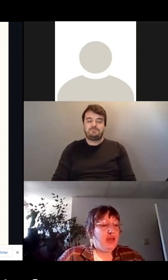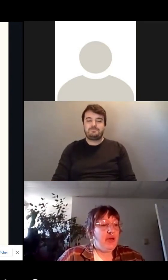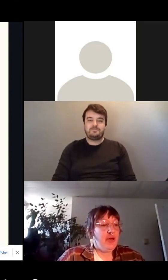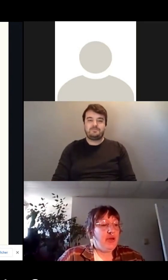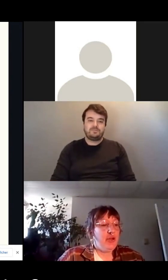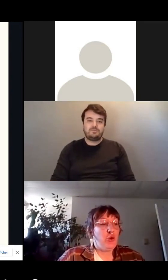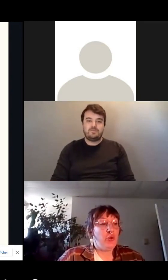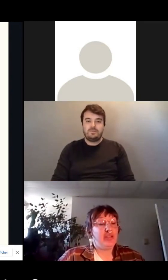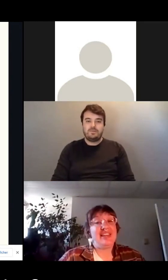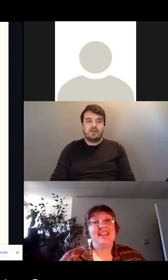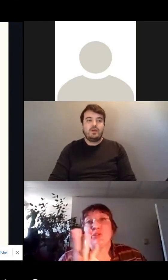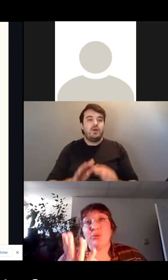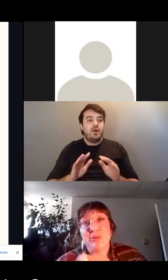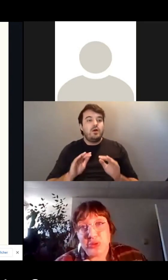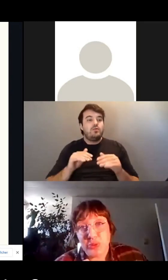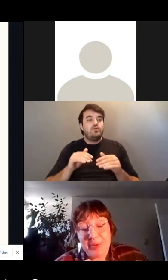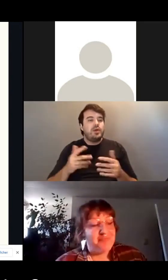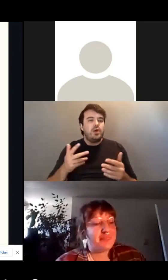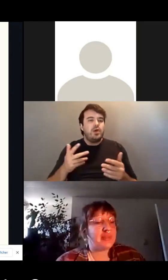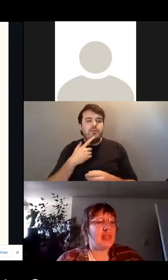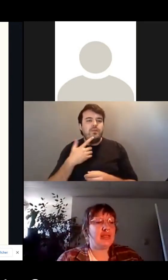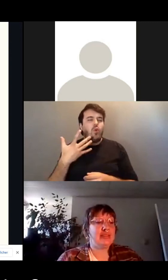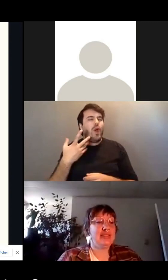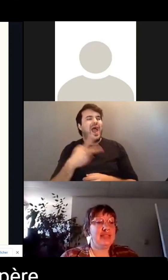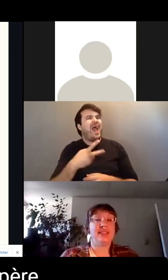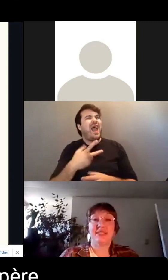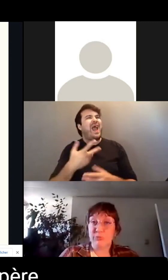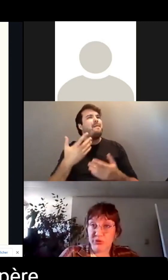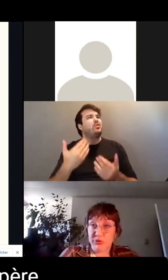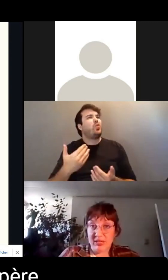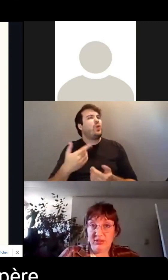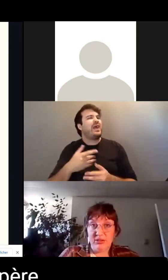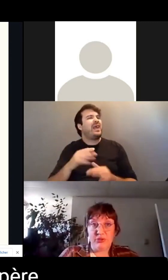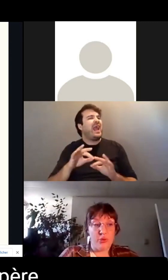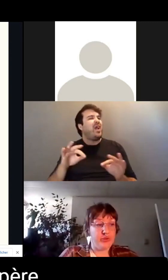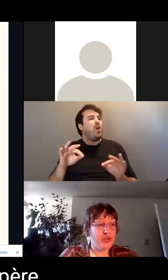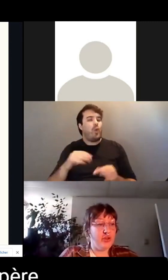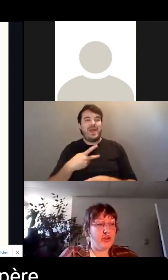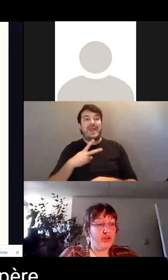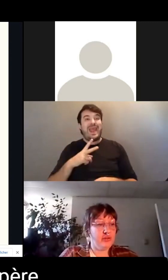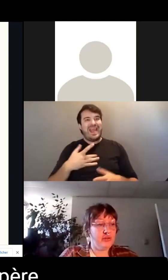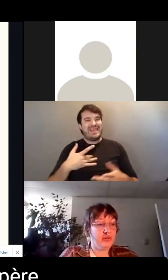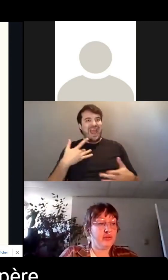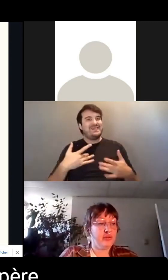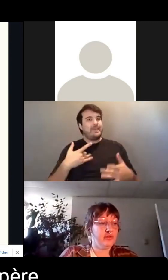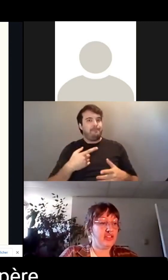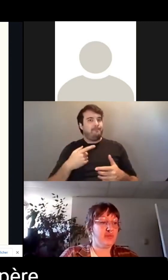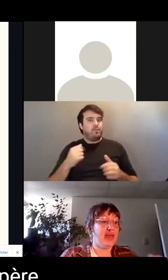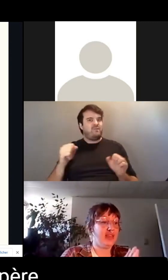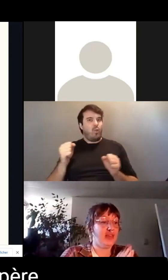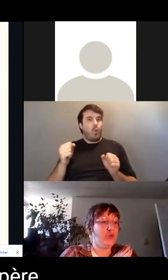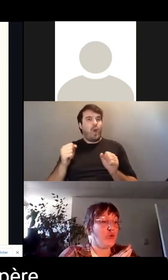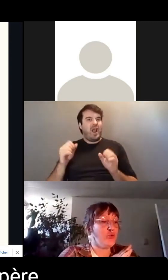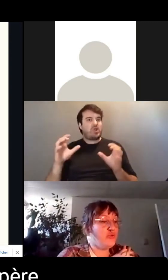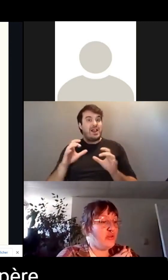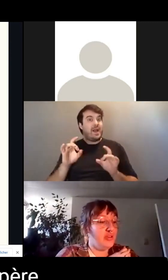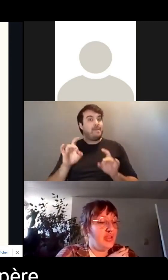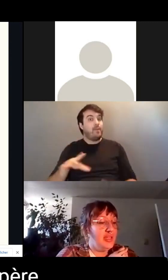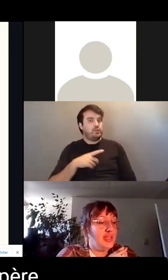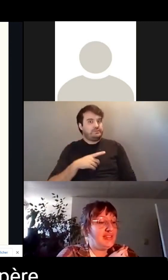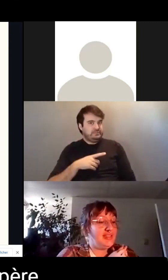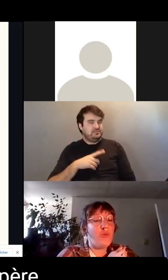Puis, donc, quels sont ses besoins? C'est sensible au gel. Donc, j'espère qu'il n'y en a pas